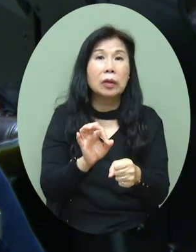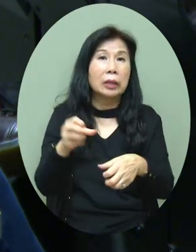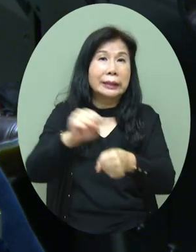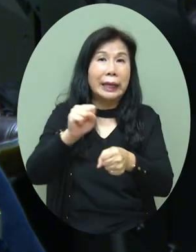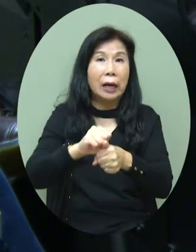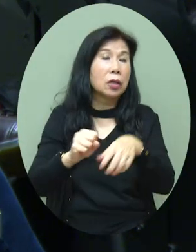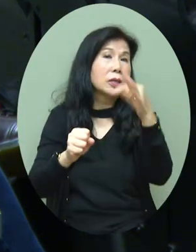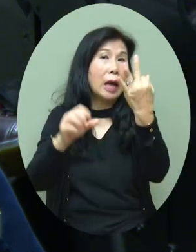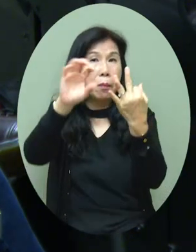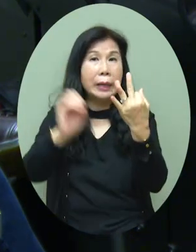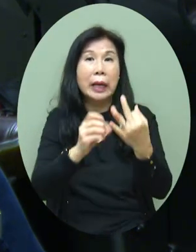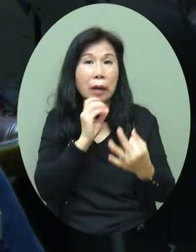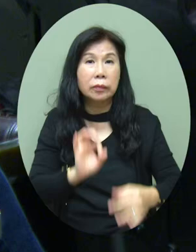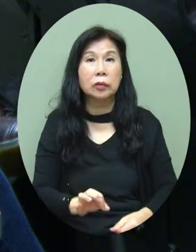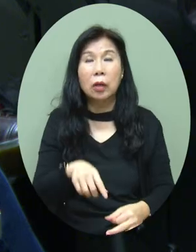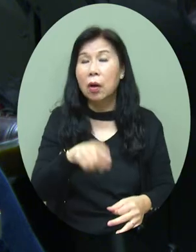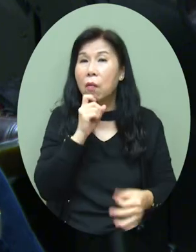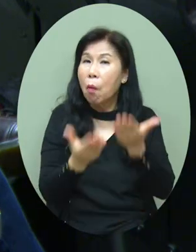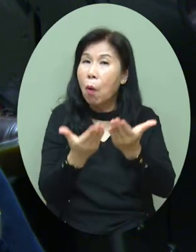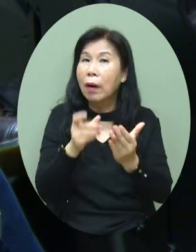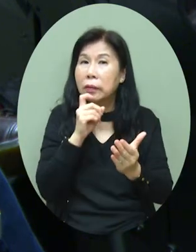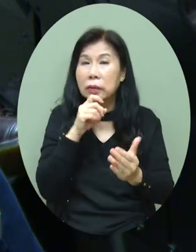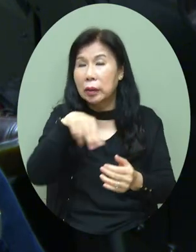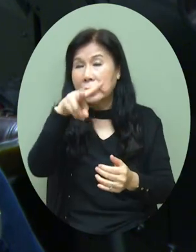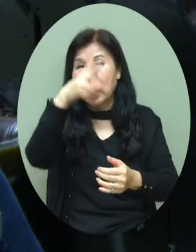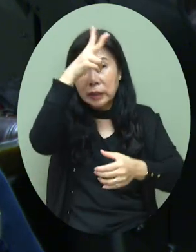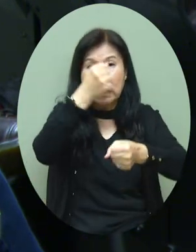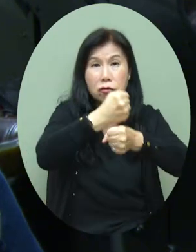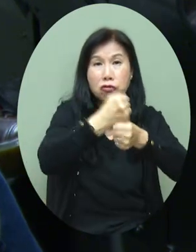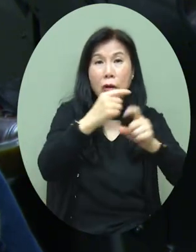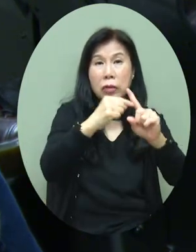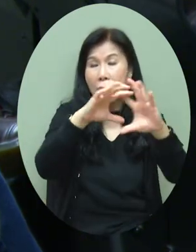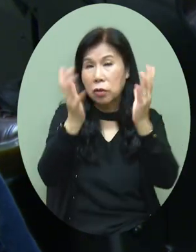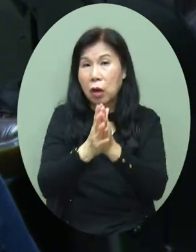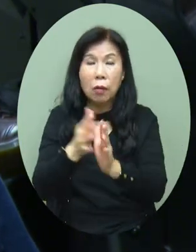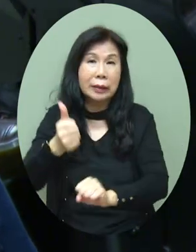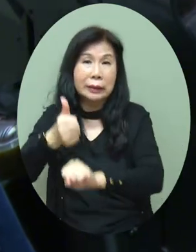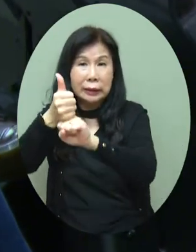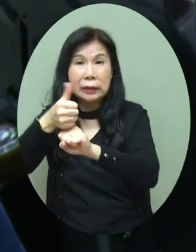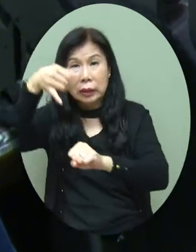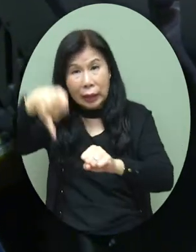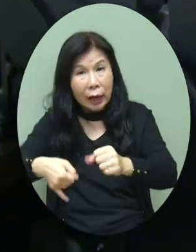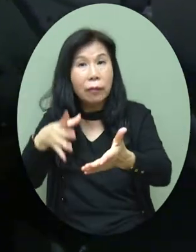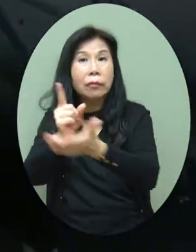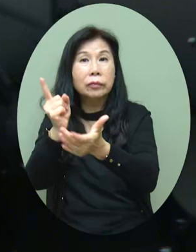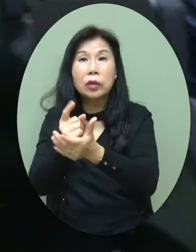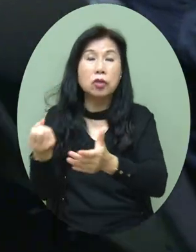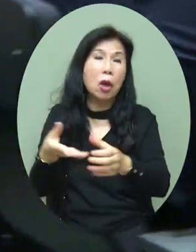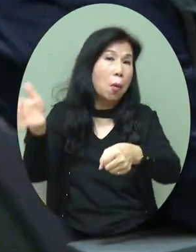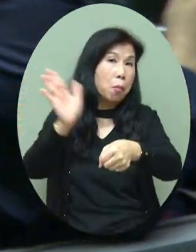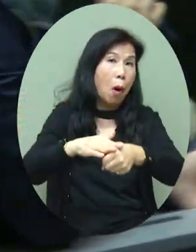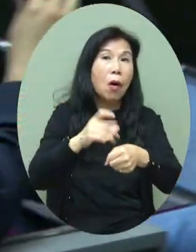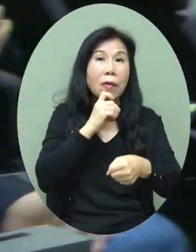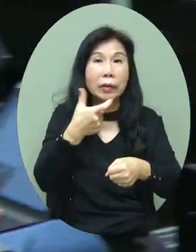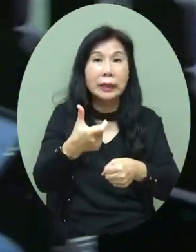加過3% 咧？即係你會唔會可能尋求公務員團體支持諒解？譬如講下一個年度再補加翻，